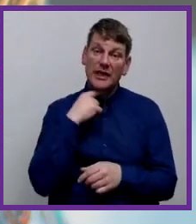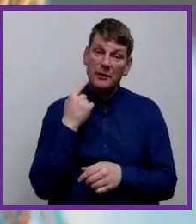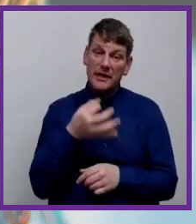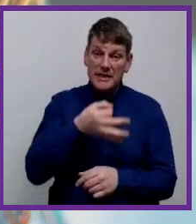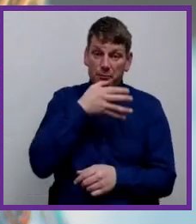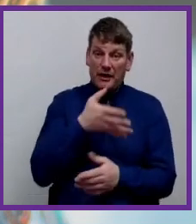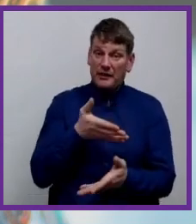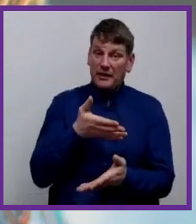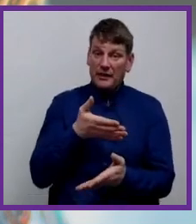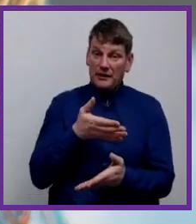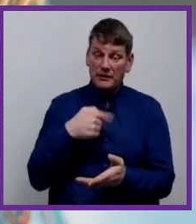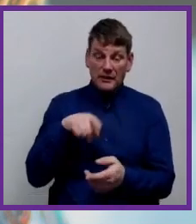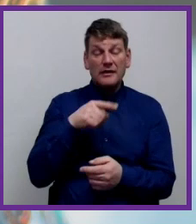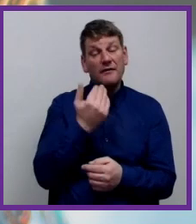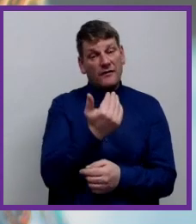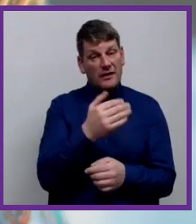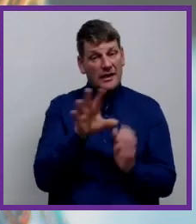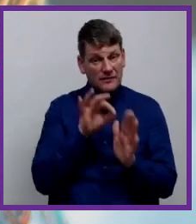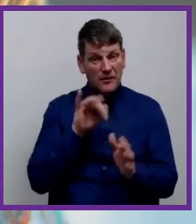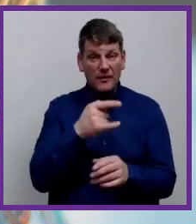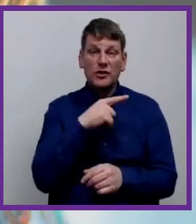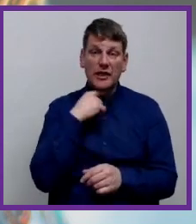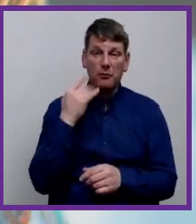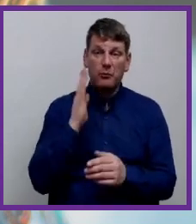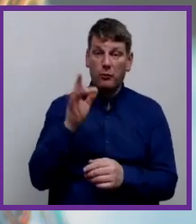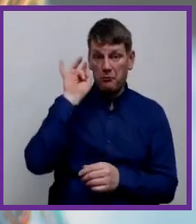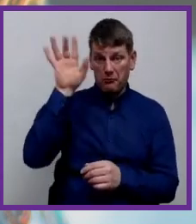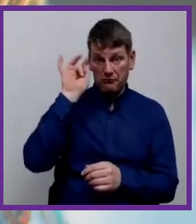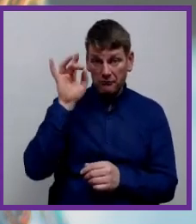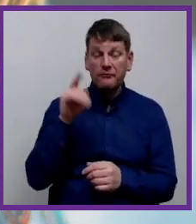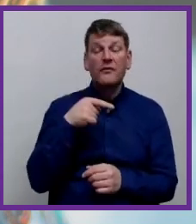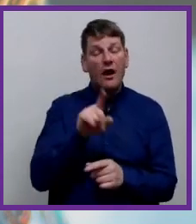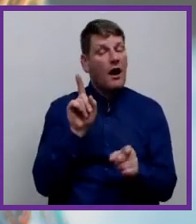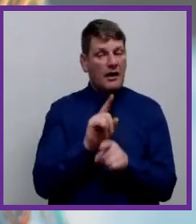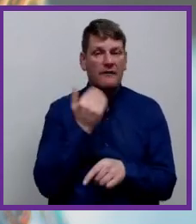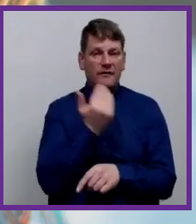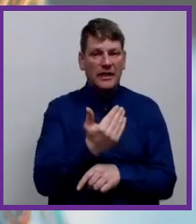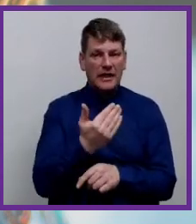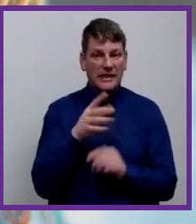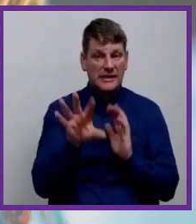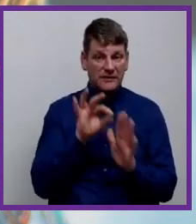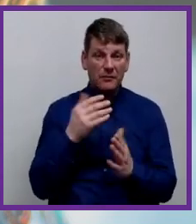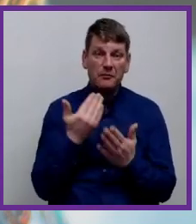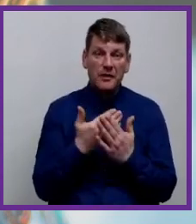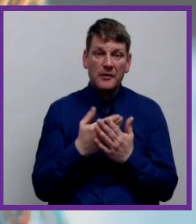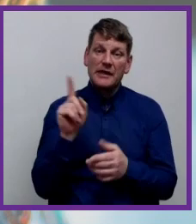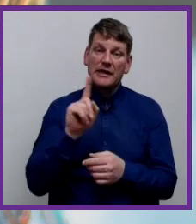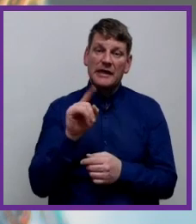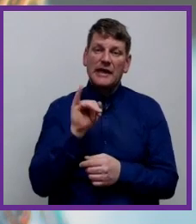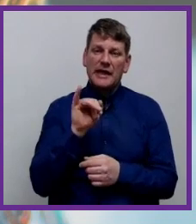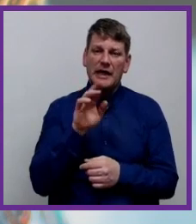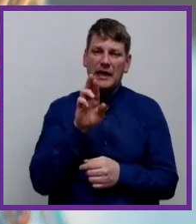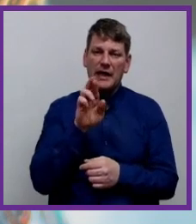viņa izvēle. Ja viņš vēlās būt slavens, tā arī ir viņa izvēle. Jo, piemēram, ir Bīte,